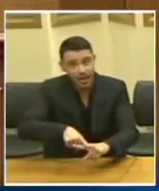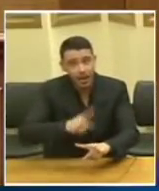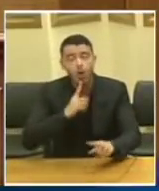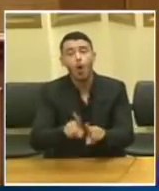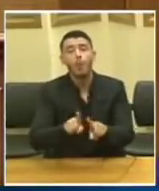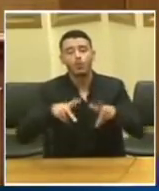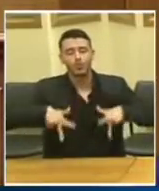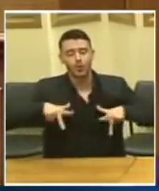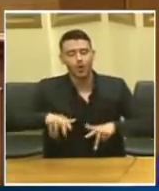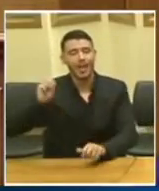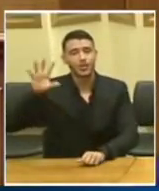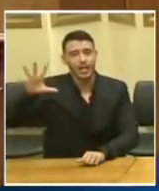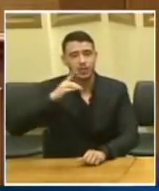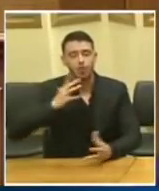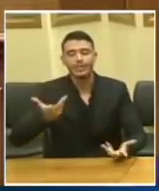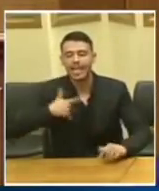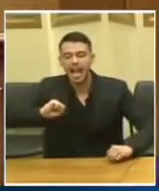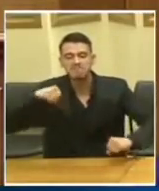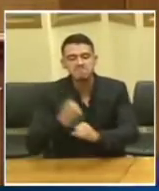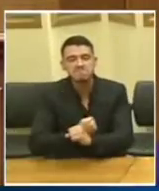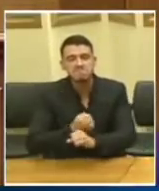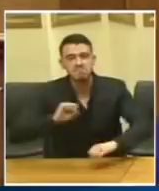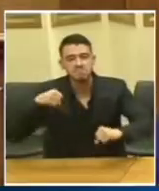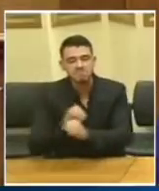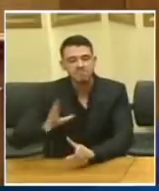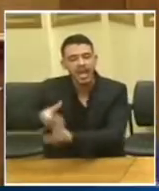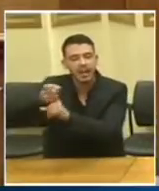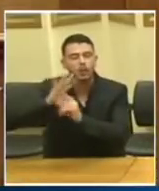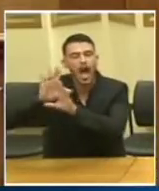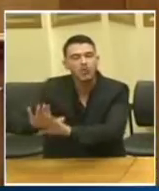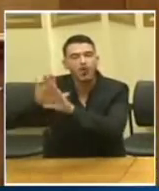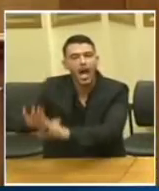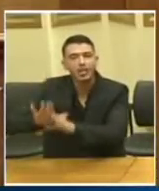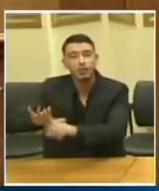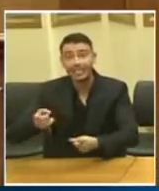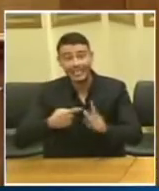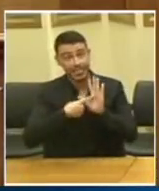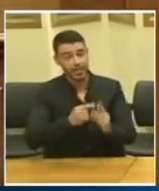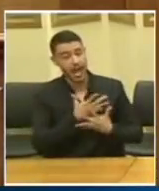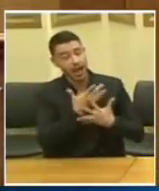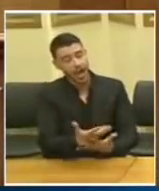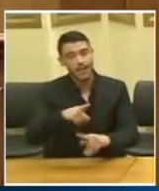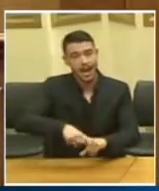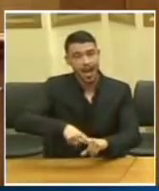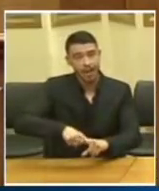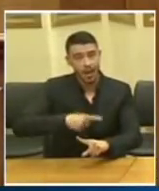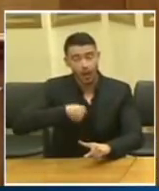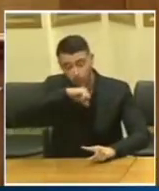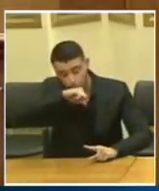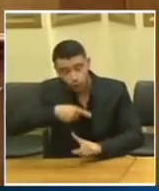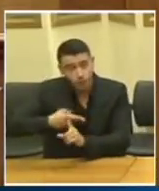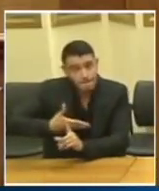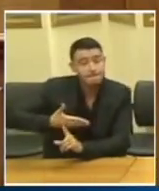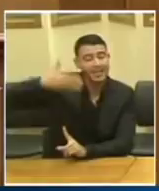Εξωτερικών, να επιμένεις στη διατήρηση των εκκρεμωτήτων και στις μεγαλοστομίες. Και θυμηθείτε,